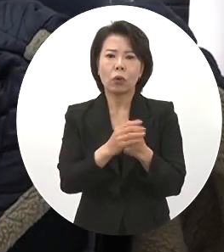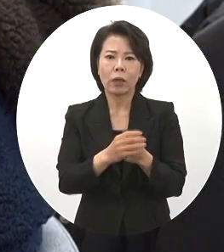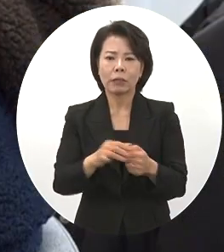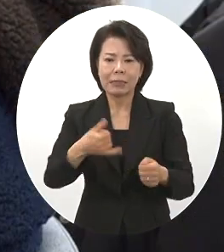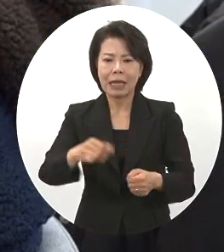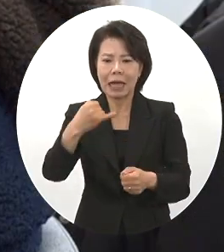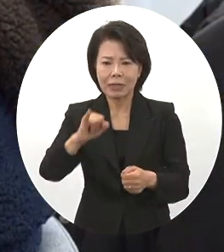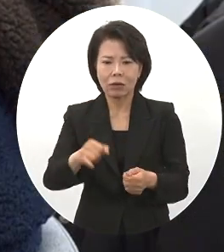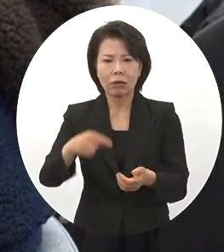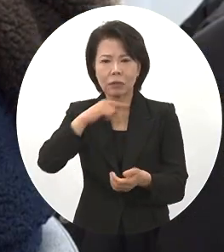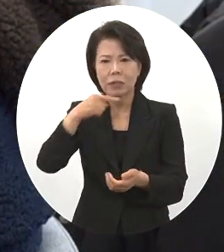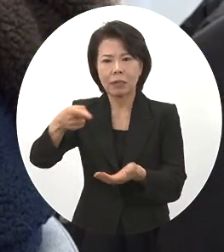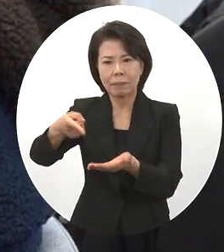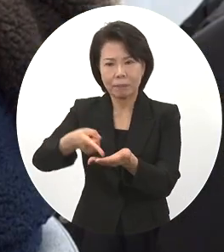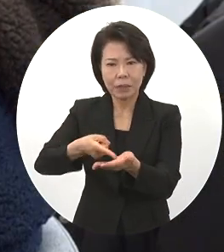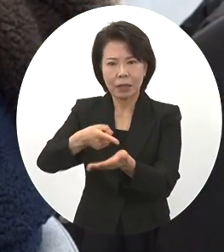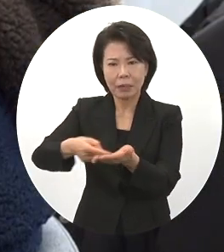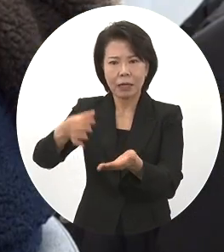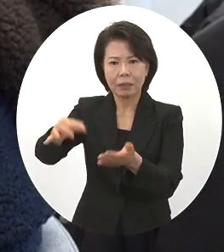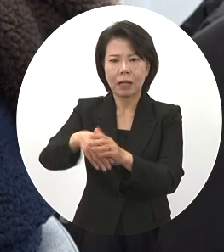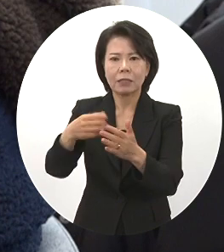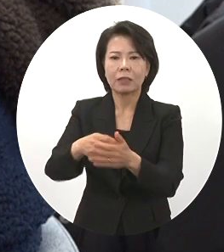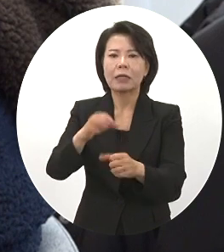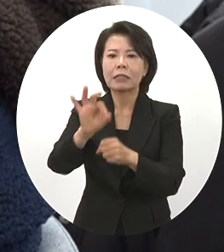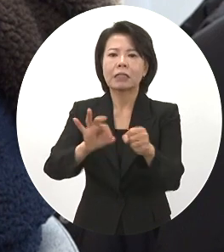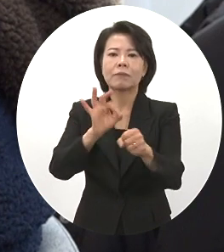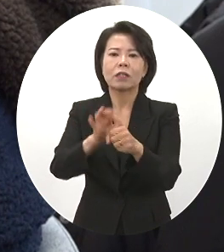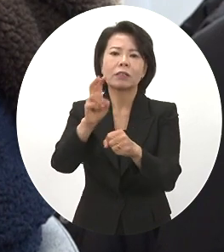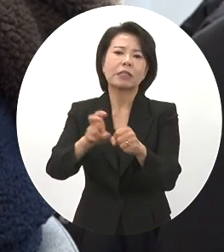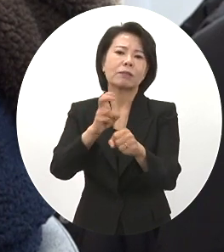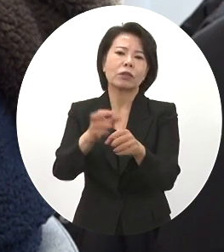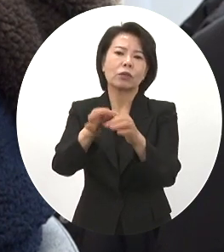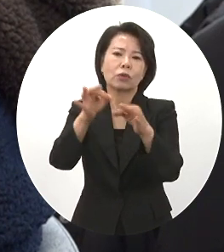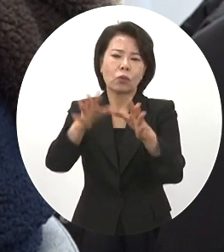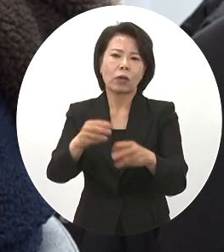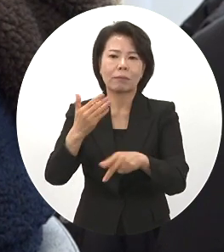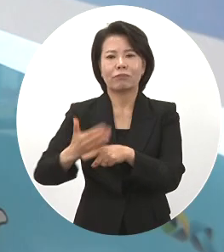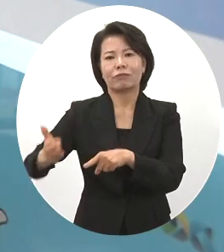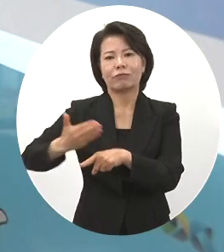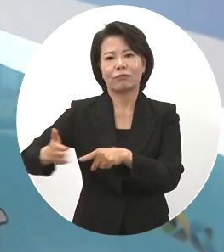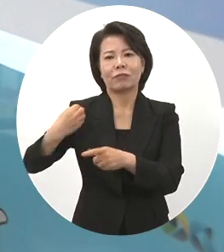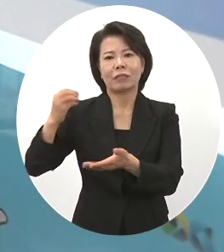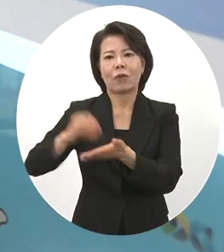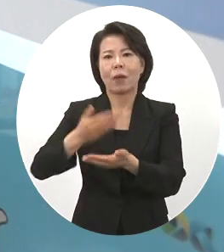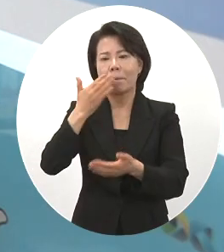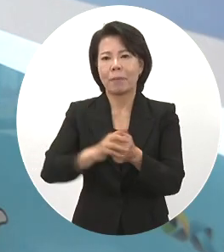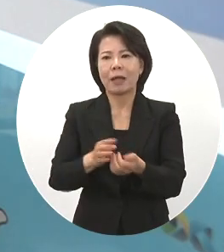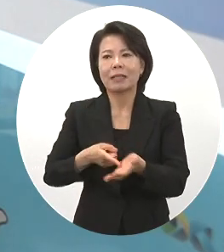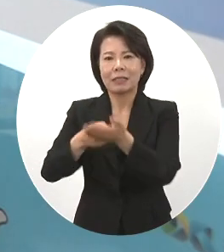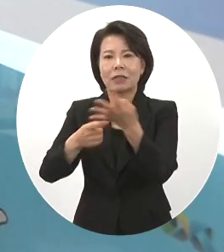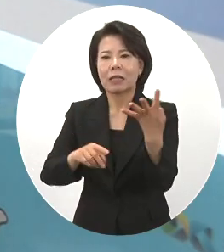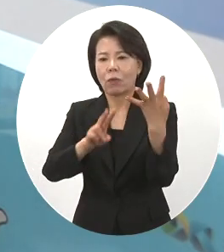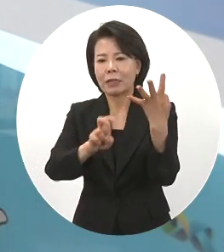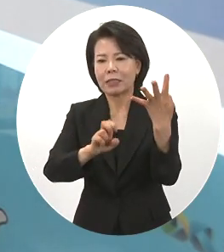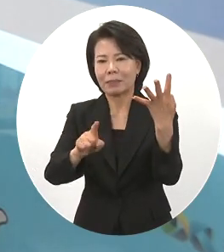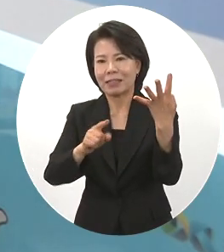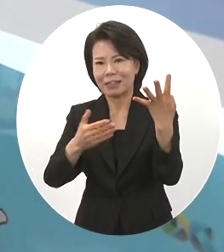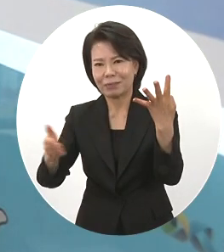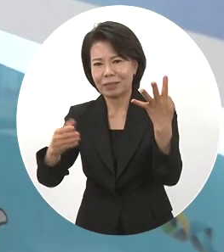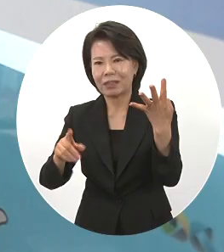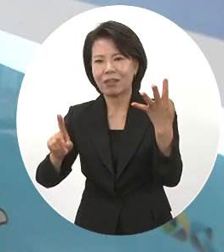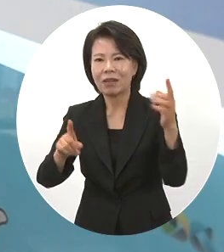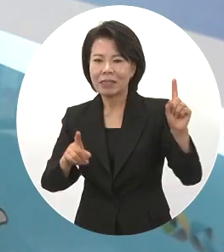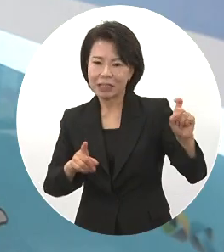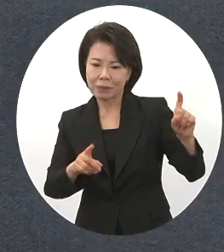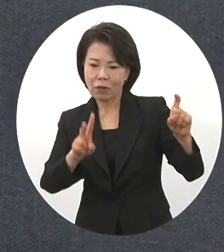자녀 채무는 10년에서 20년까지 장기 분할 상환이 가능합니다. 신청은 4월